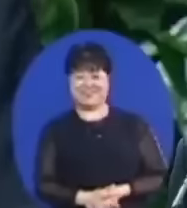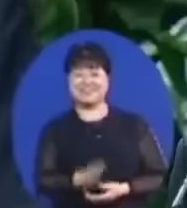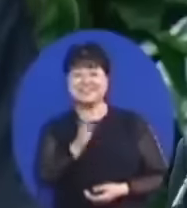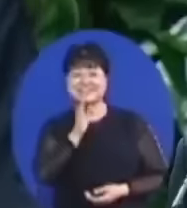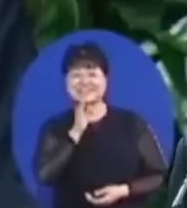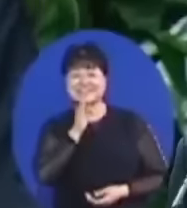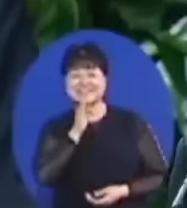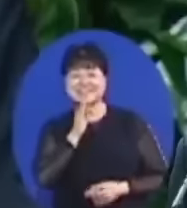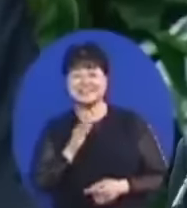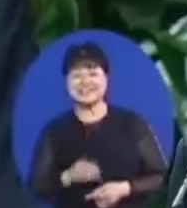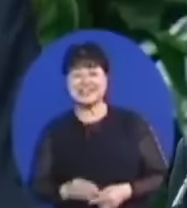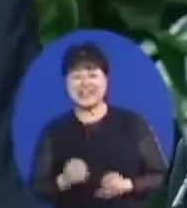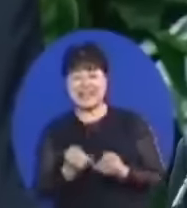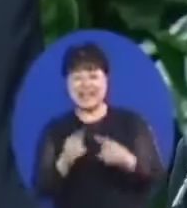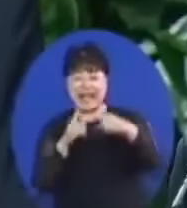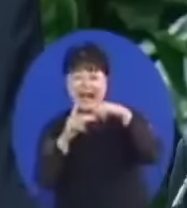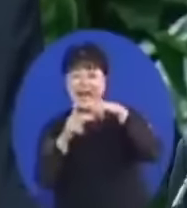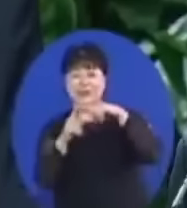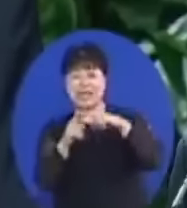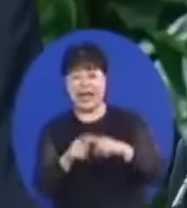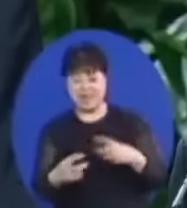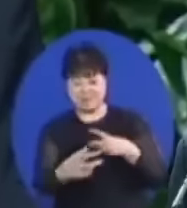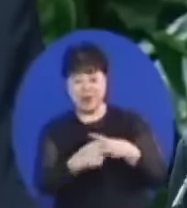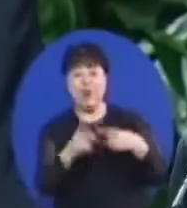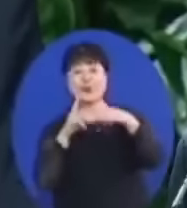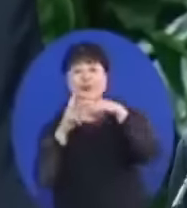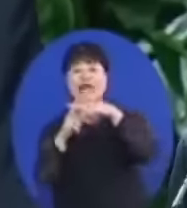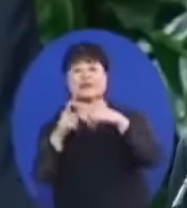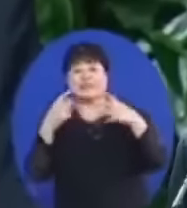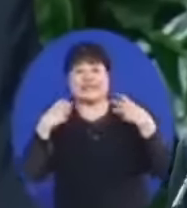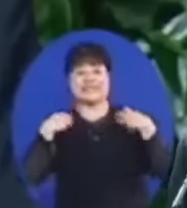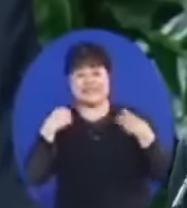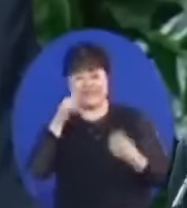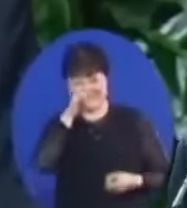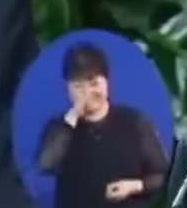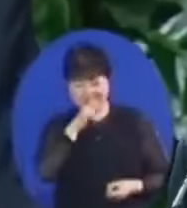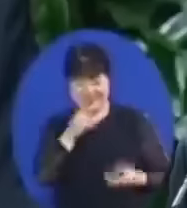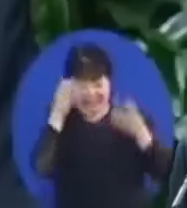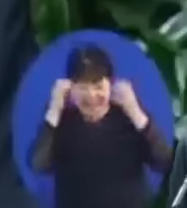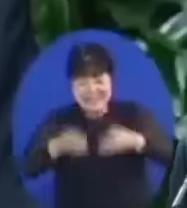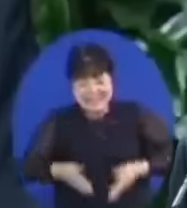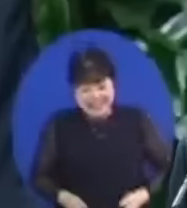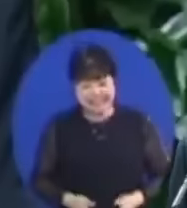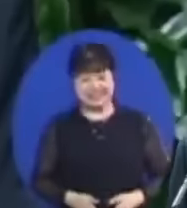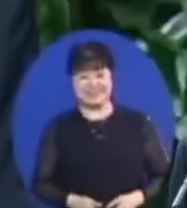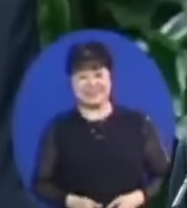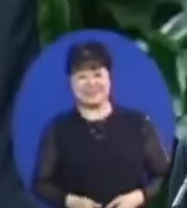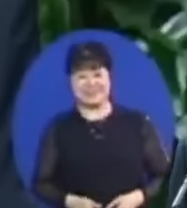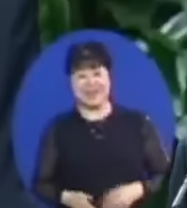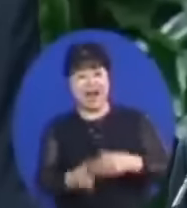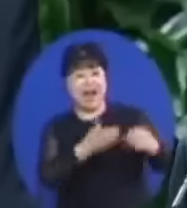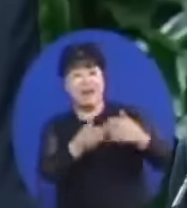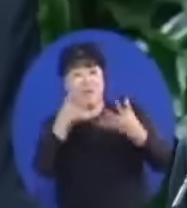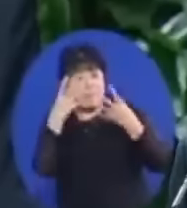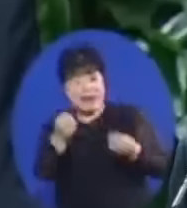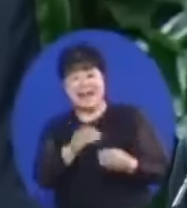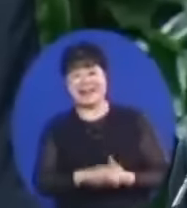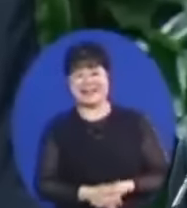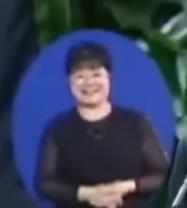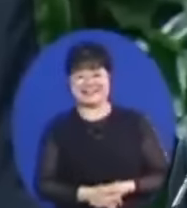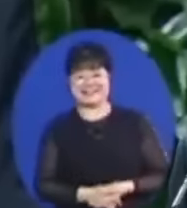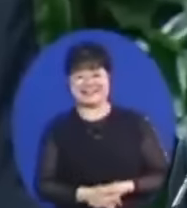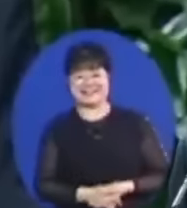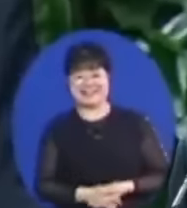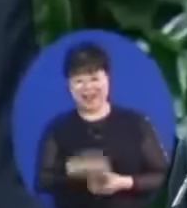그래서 간호사였습니다. 수간호사였었습니다. 그렇기 때문에 어린애기 낳는 것이 한두 번 받은 것이 아니에요.